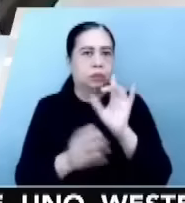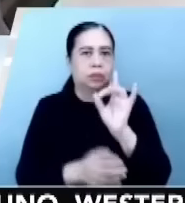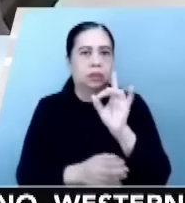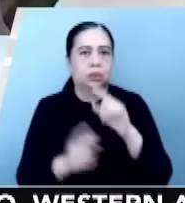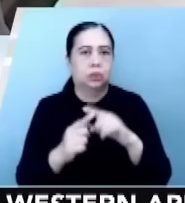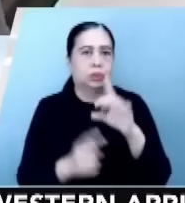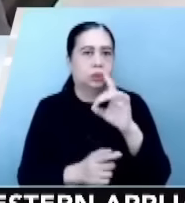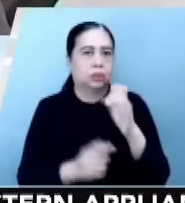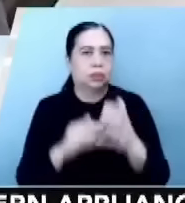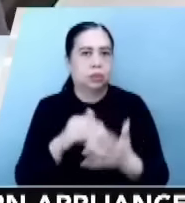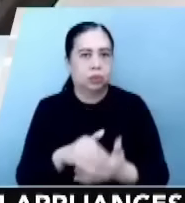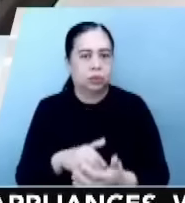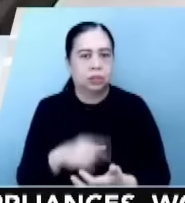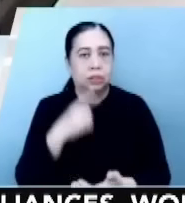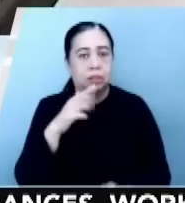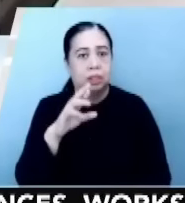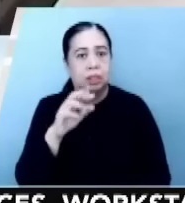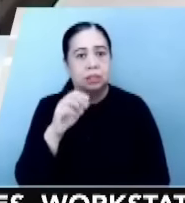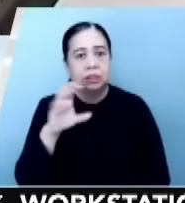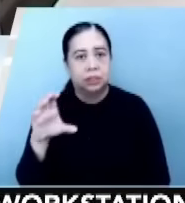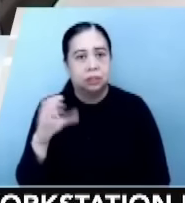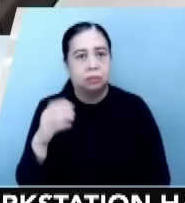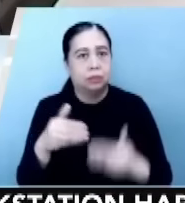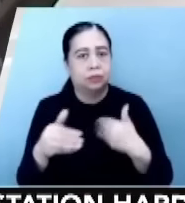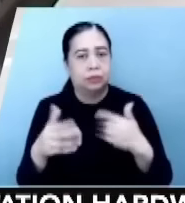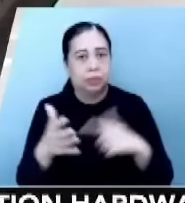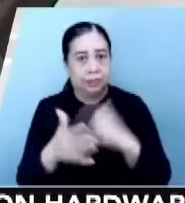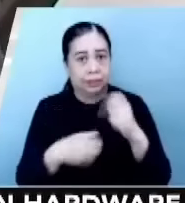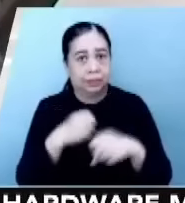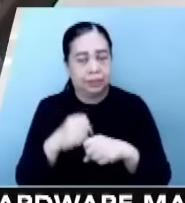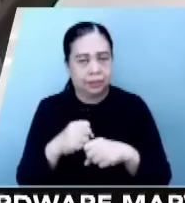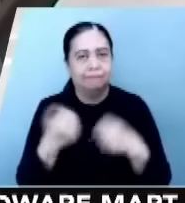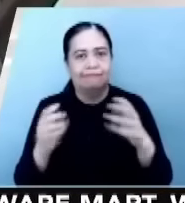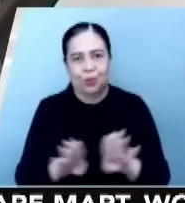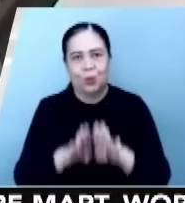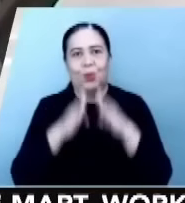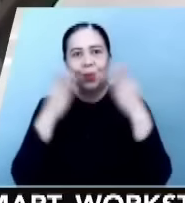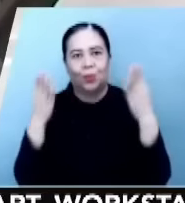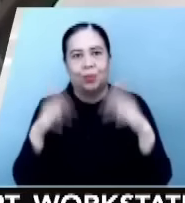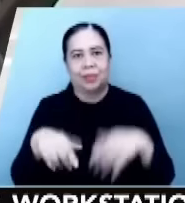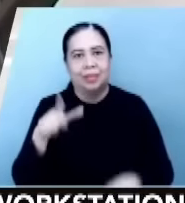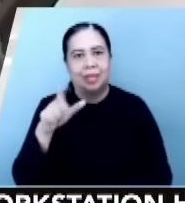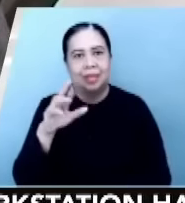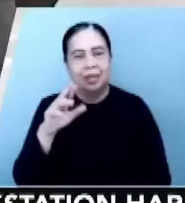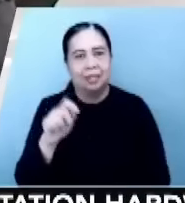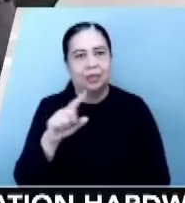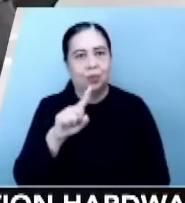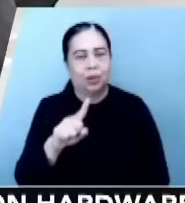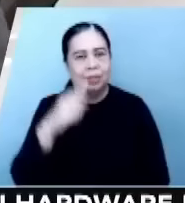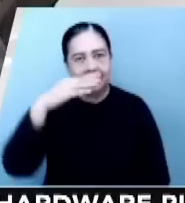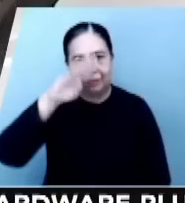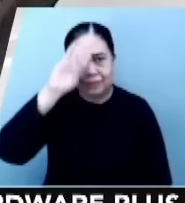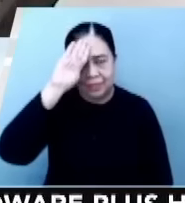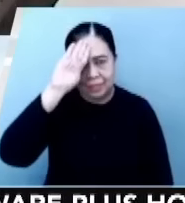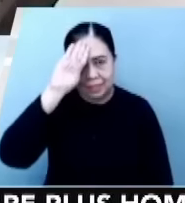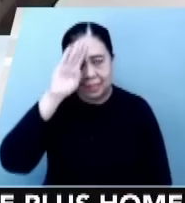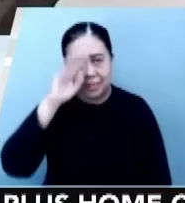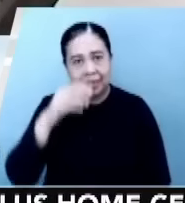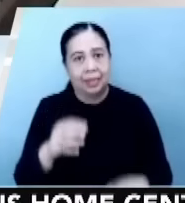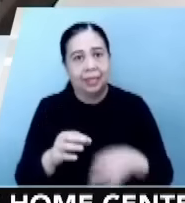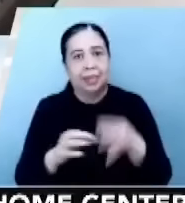80,000 to 100,000. Ayon sa LRMC, bago matapos ang taon na ito ay bubuksan na itong LRT Line 1 Cavite Extension sakto